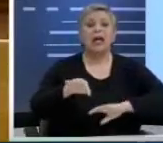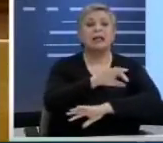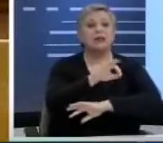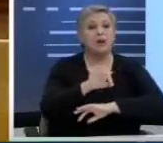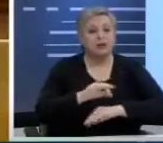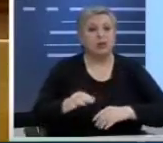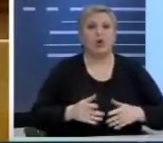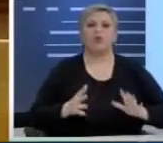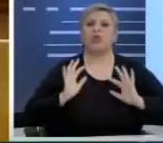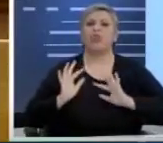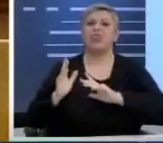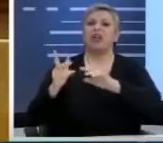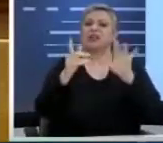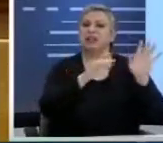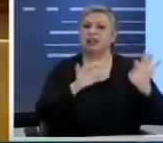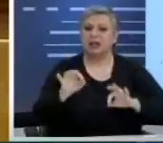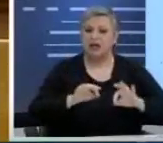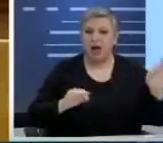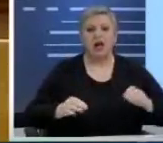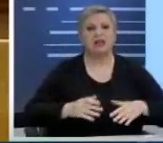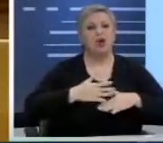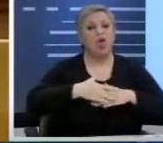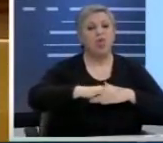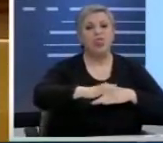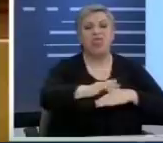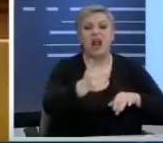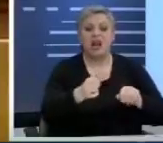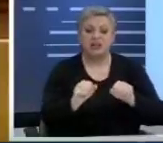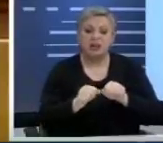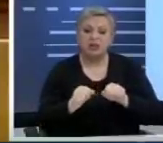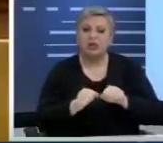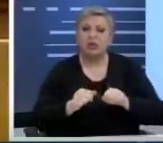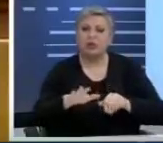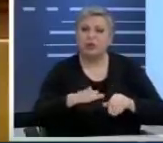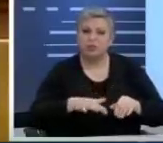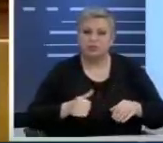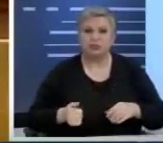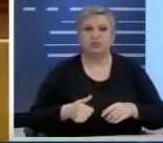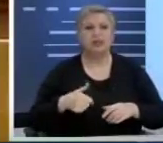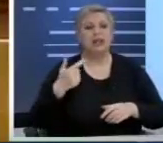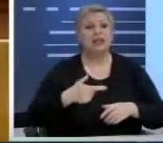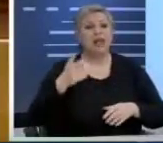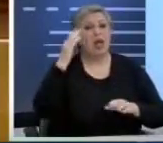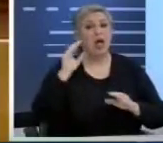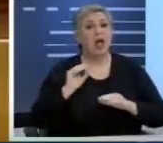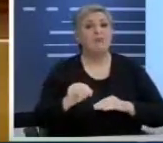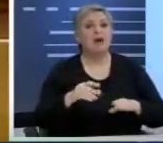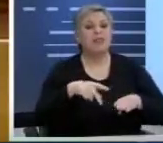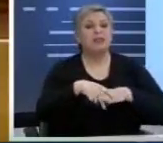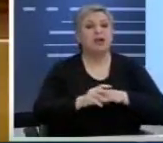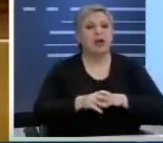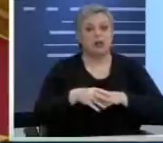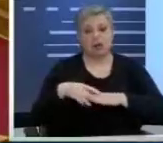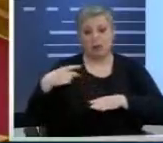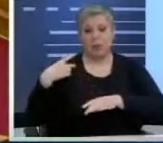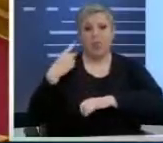χάρτες και ο Αιγιαλός και το πλαίσιο επενδυτικών εργαλειών που έχει αλλάξει τελείως τα τελευταία